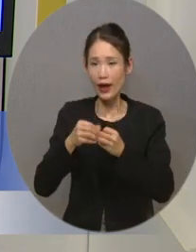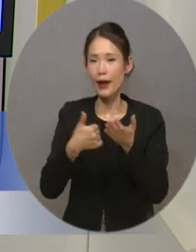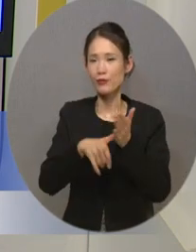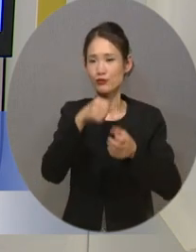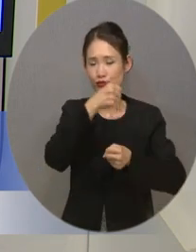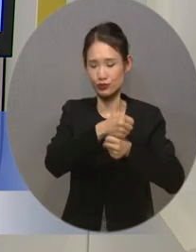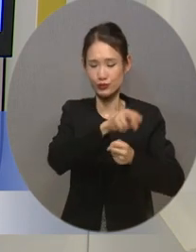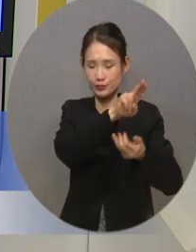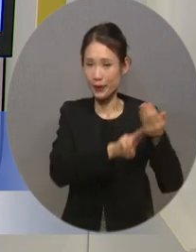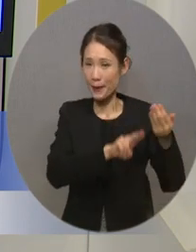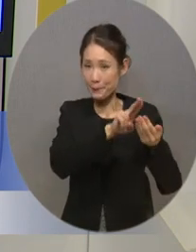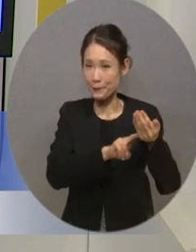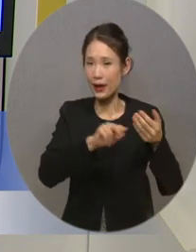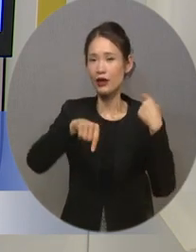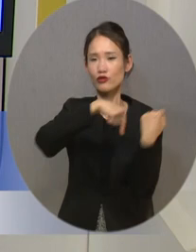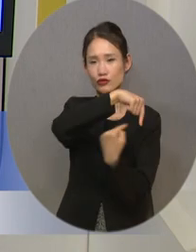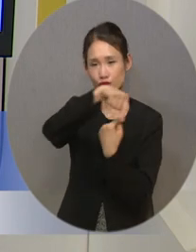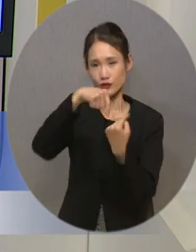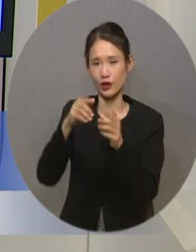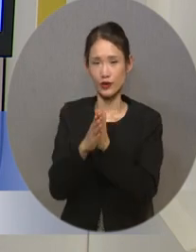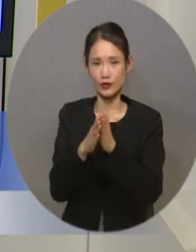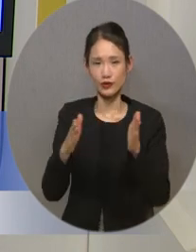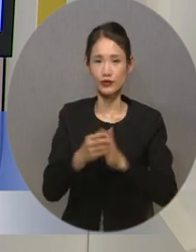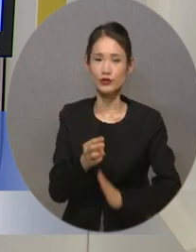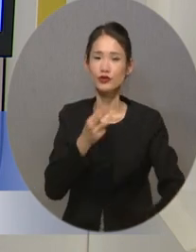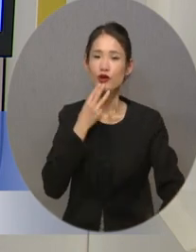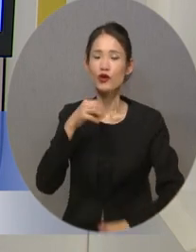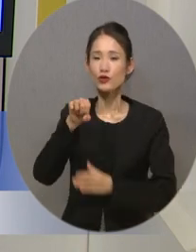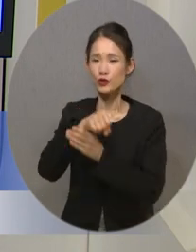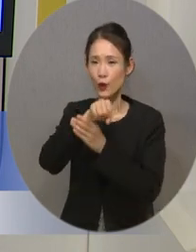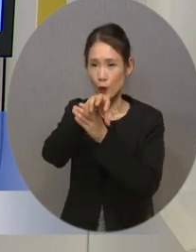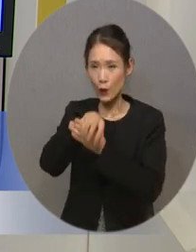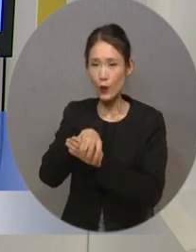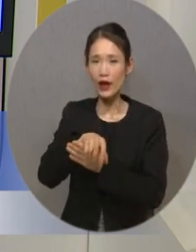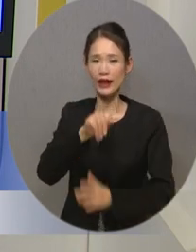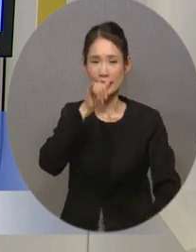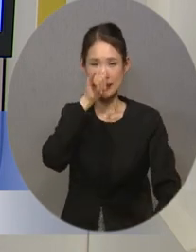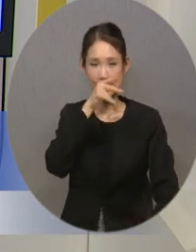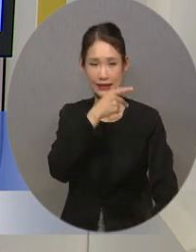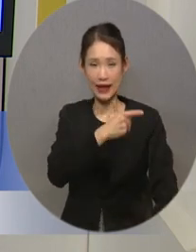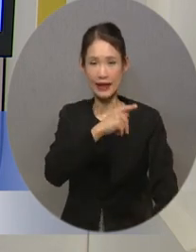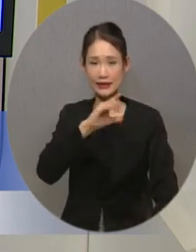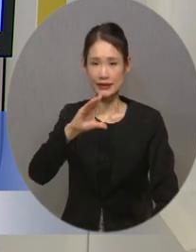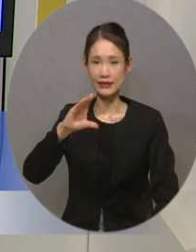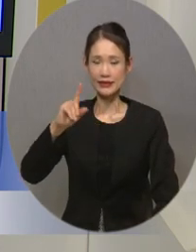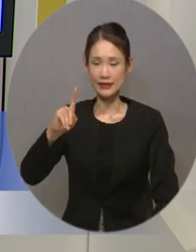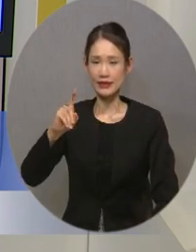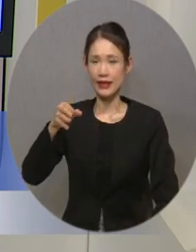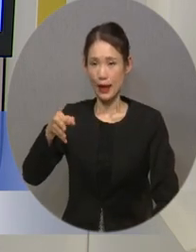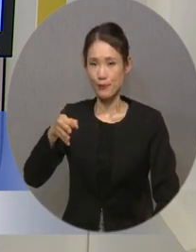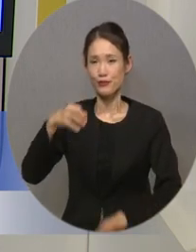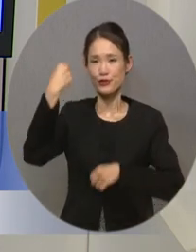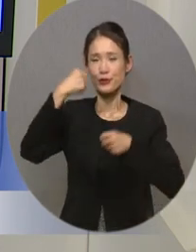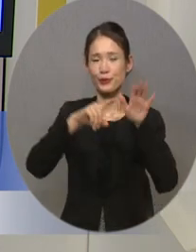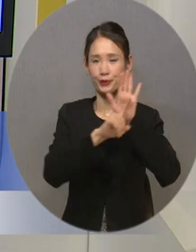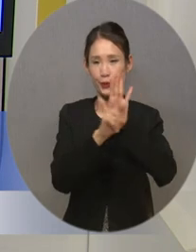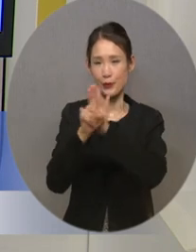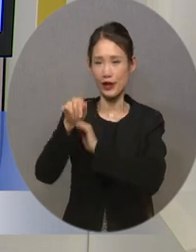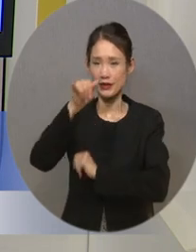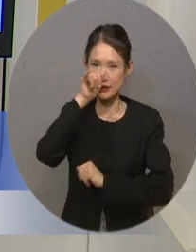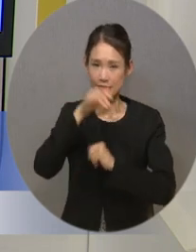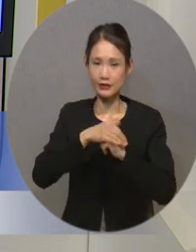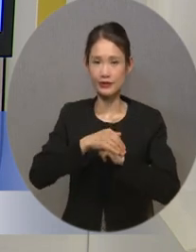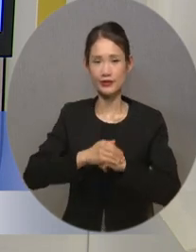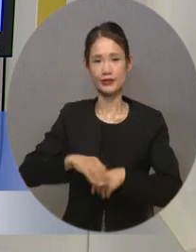들어갔습니다 이번 판매는 서울 종로에 위치한 kcdf 갤러리 숍 공예 정원에서 진행되는 가운데